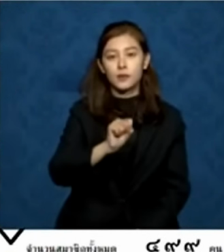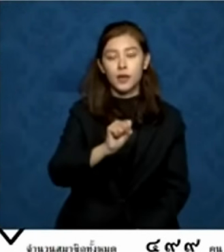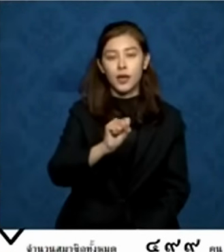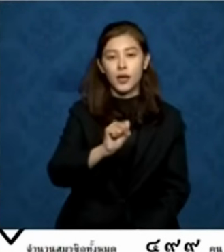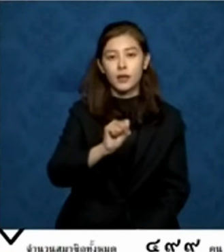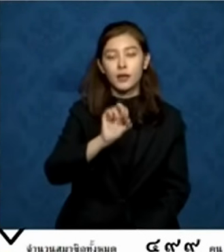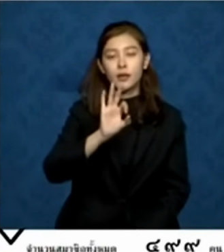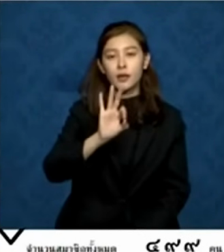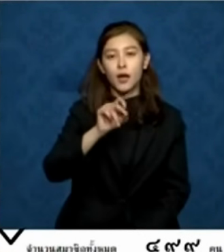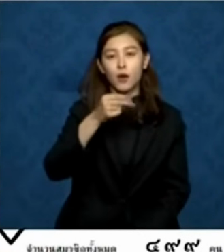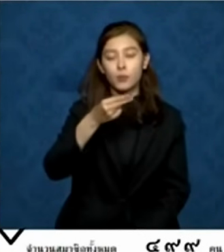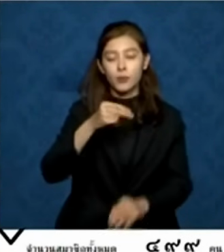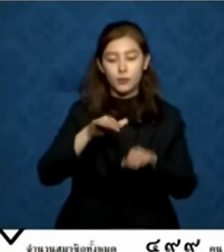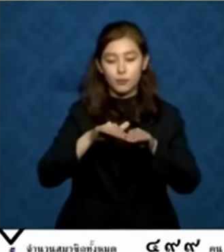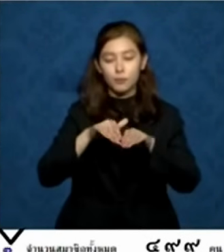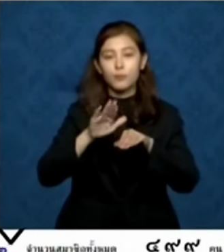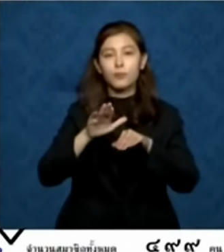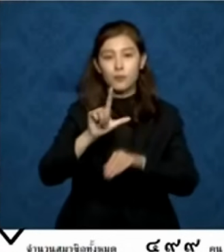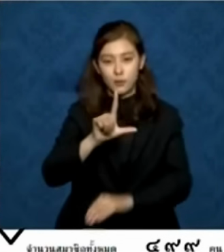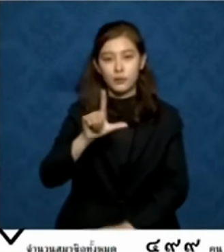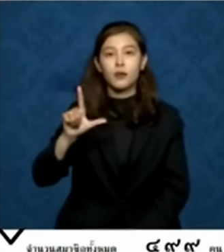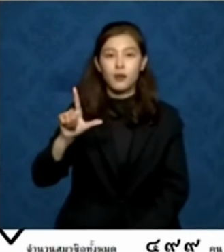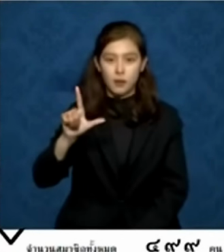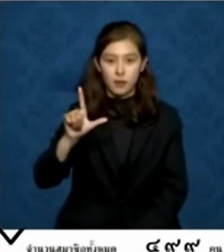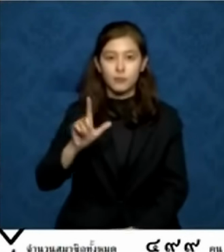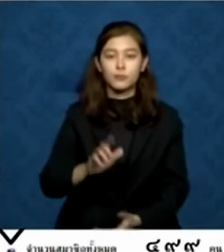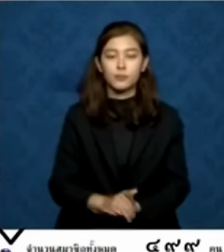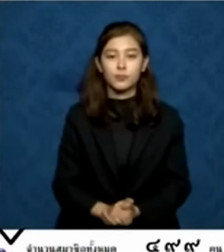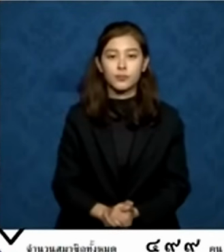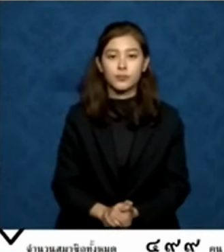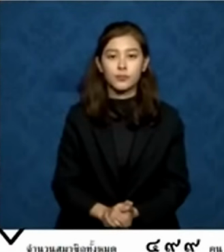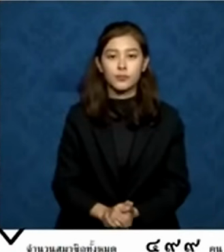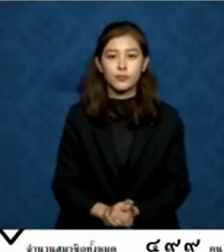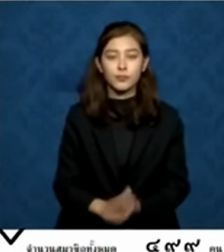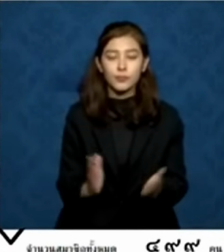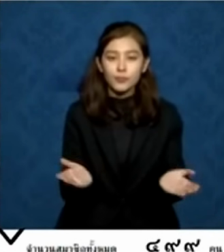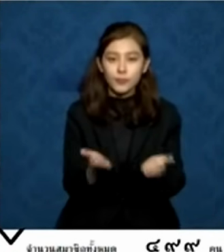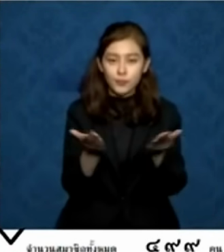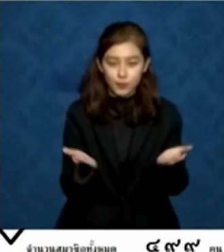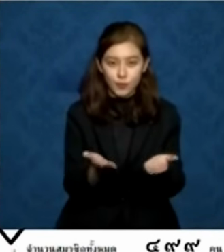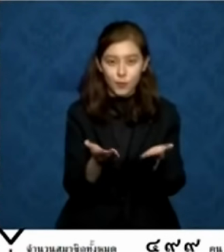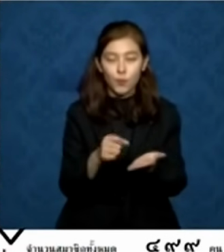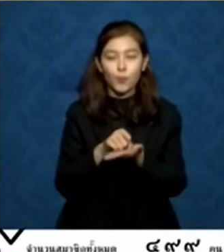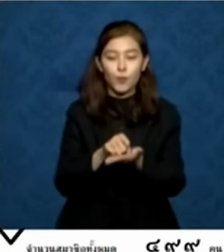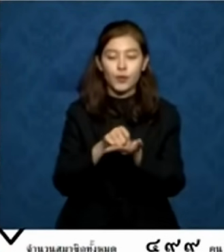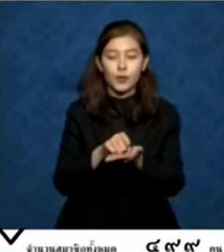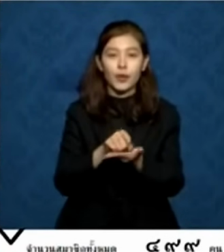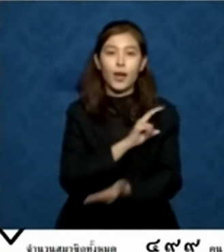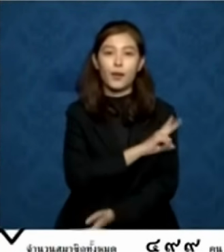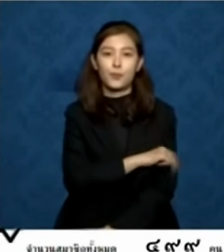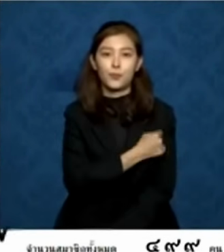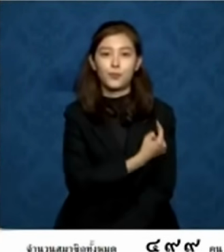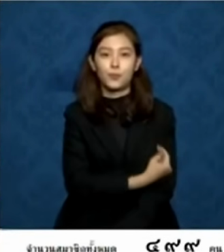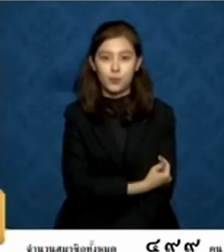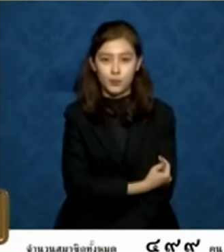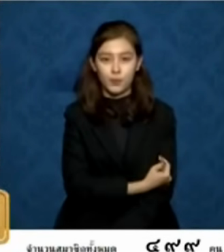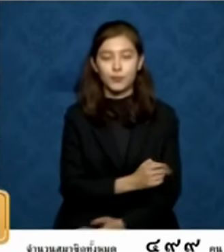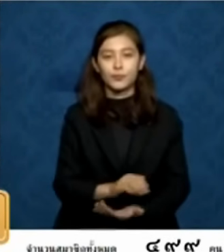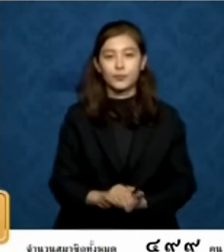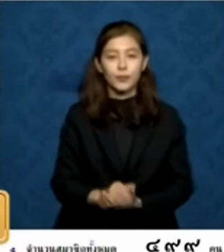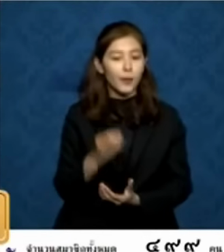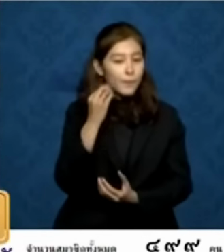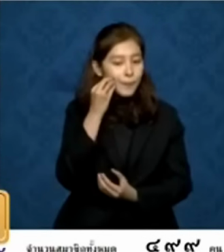339,007.2 ล้านบาทเพื่อให้ประชาชนได้รับความสะดวกจากการบริการพื้นฐานทางการแพทย์ใกล้บ้